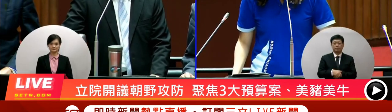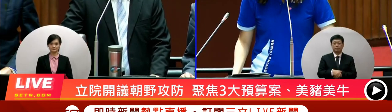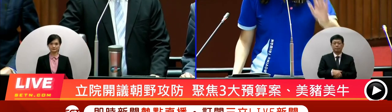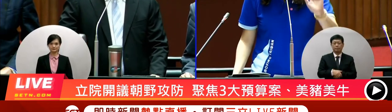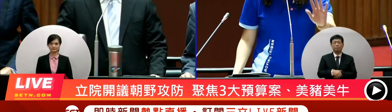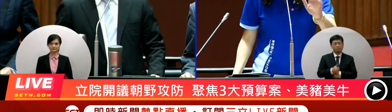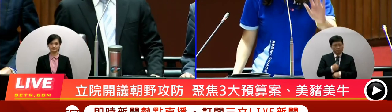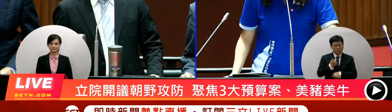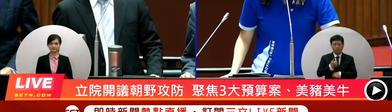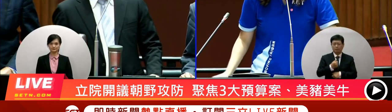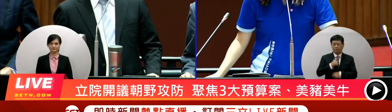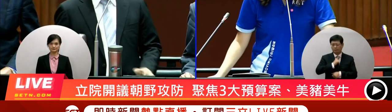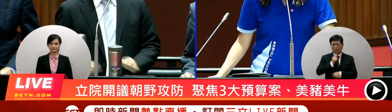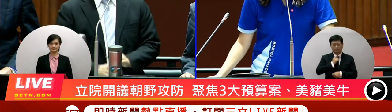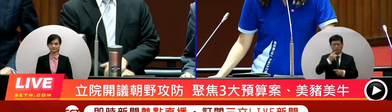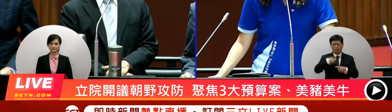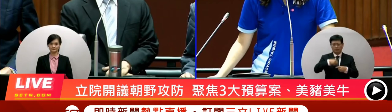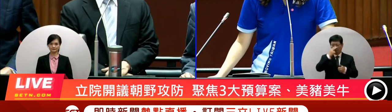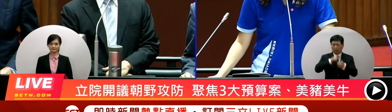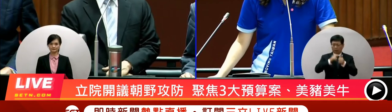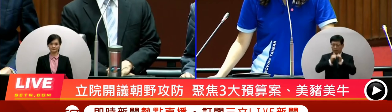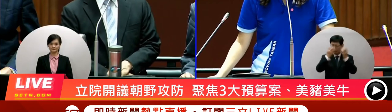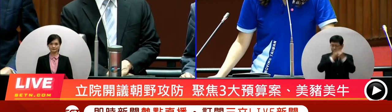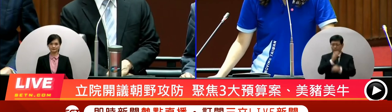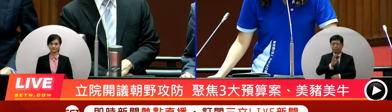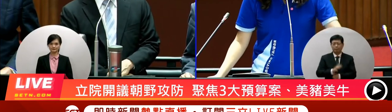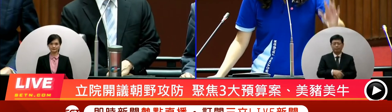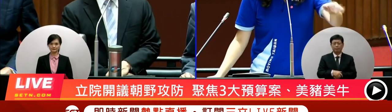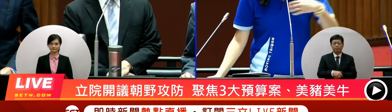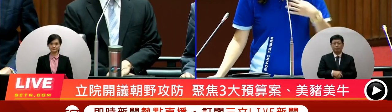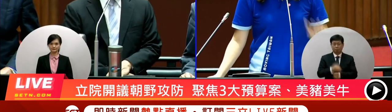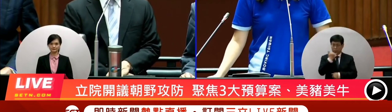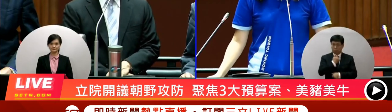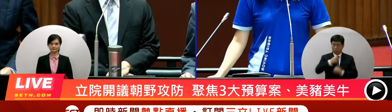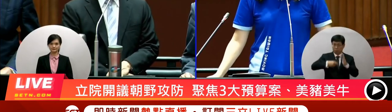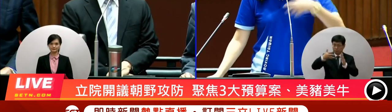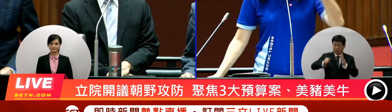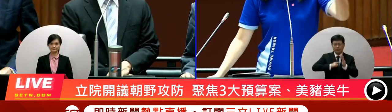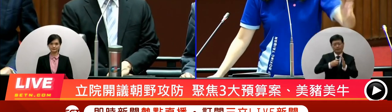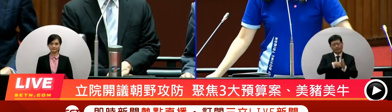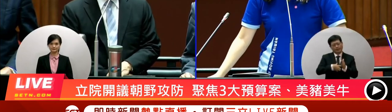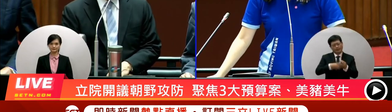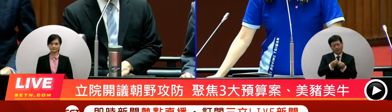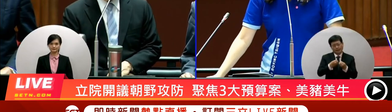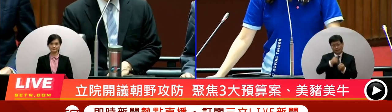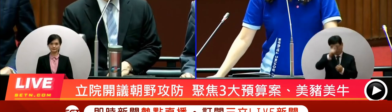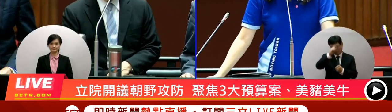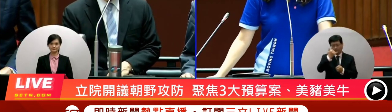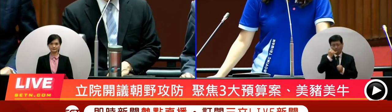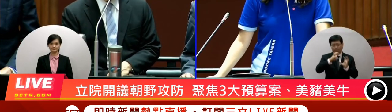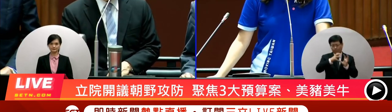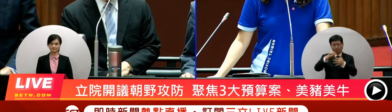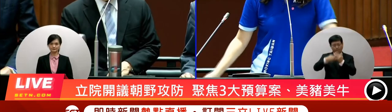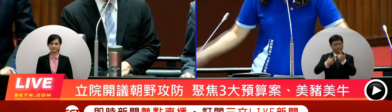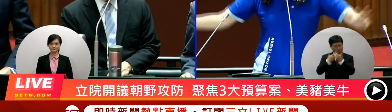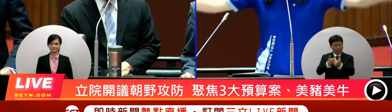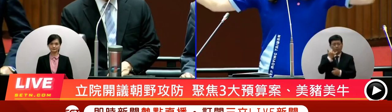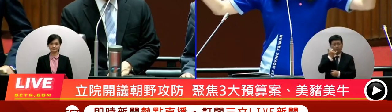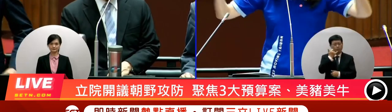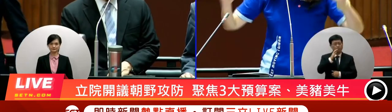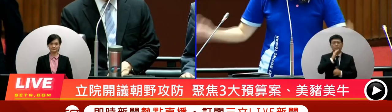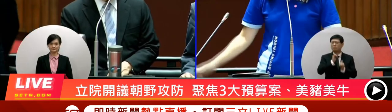所以不要再误导民众了。或许院长内心一直都是希望符合国际标准，但